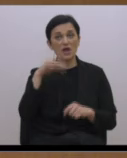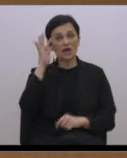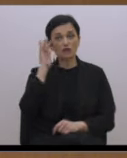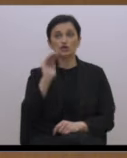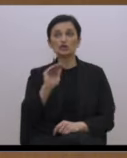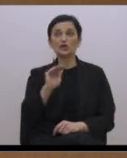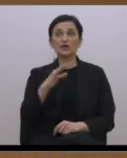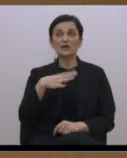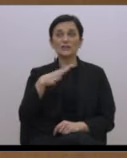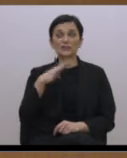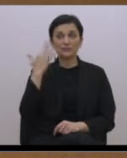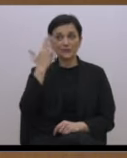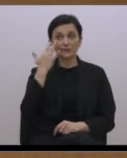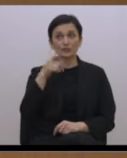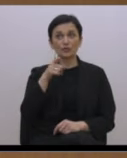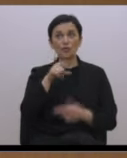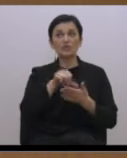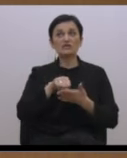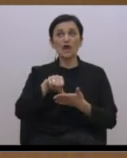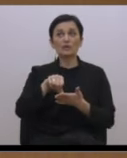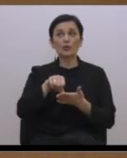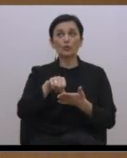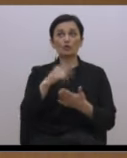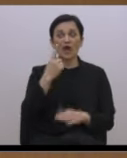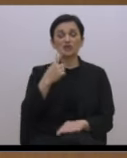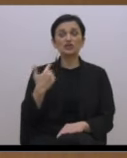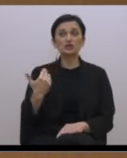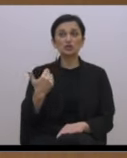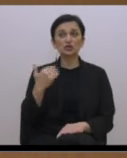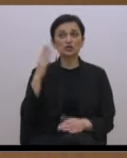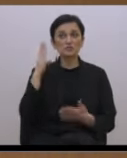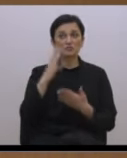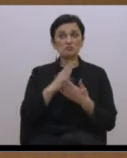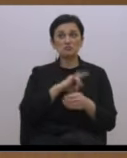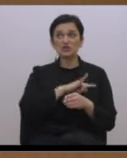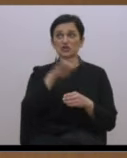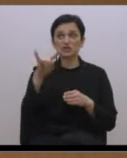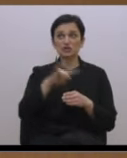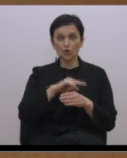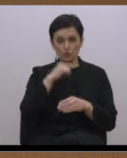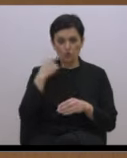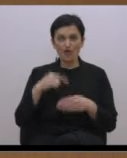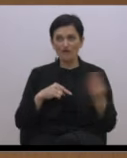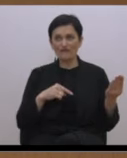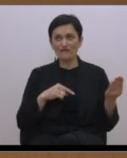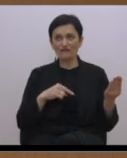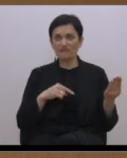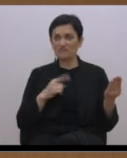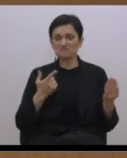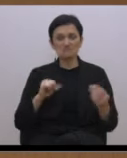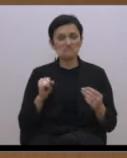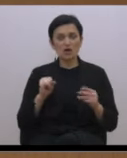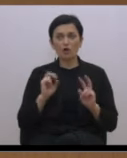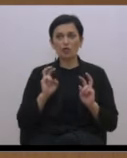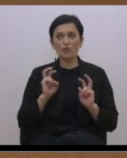შეგახსენებთ ქართული ოცნების წარმომადგენლებს ერთის ხრი იმას, რომ პირდაპირი ფრენა გვაქვს რუსეთთან და ეს არც მეგობრობის